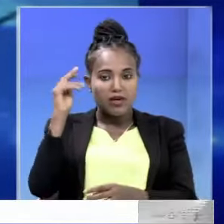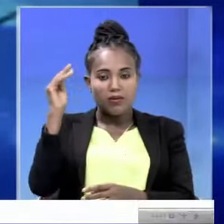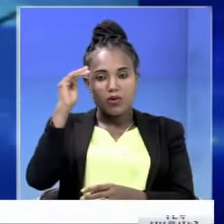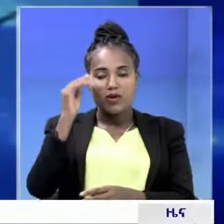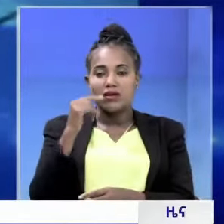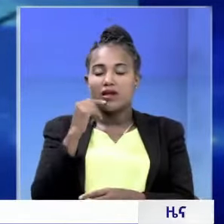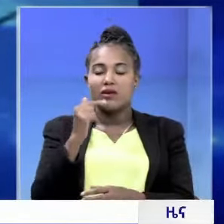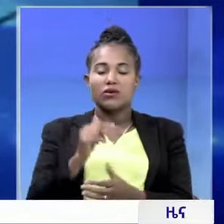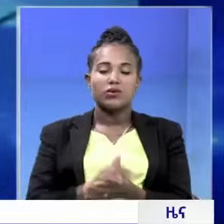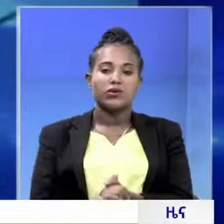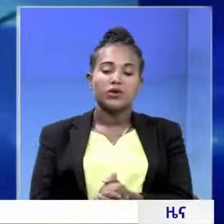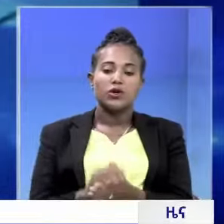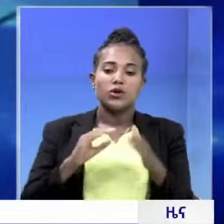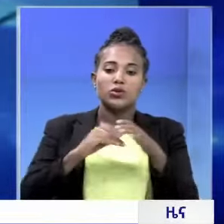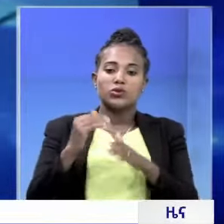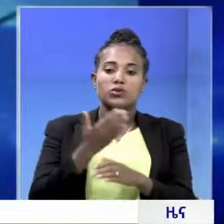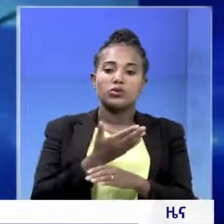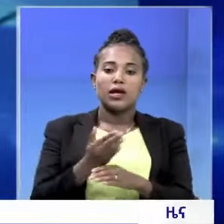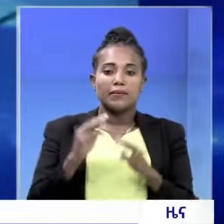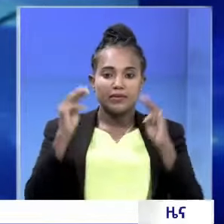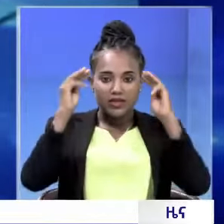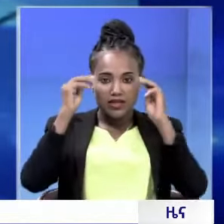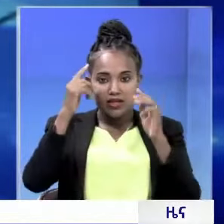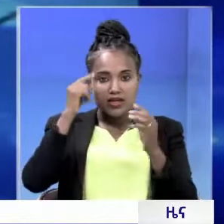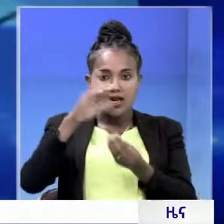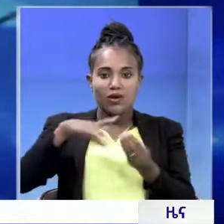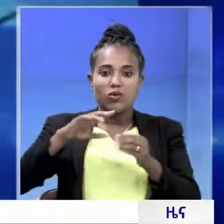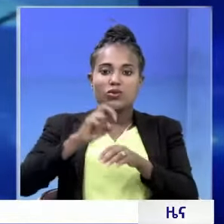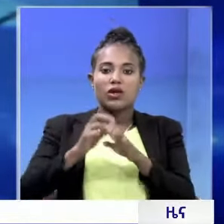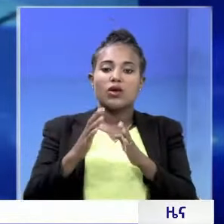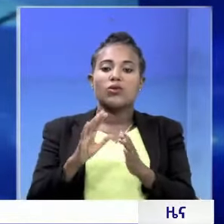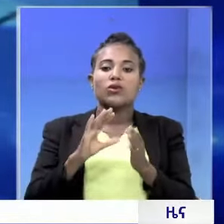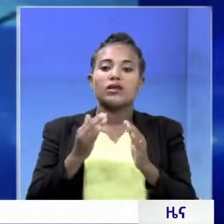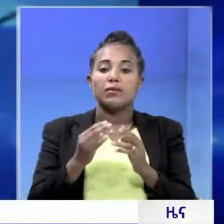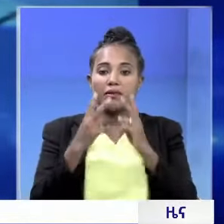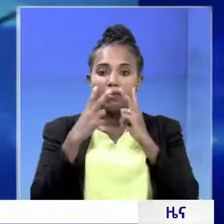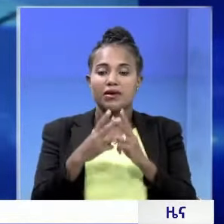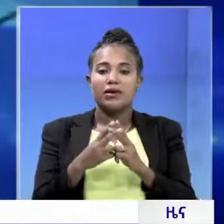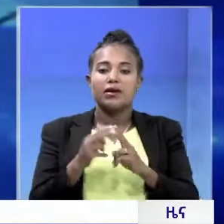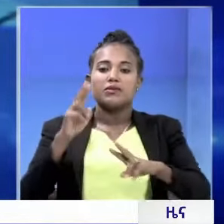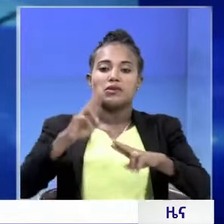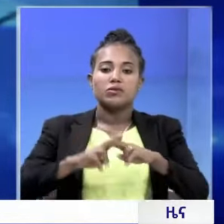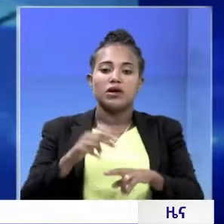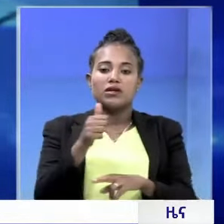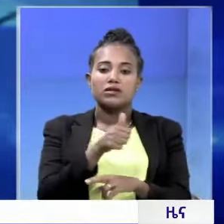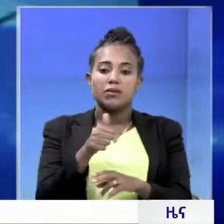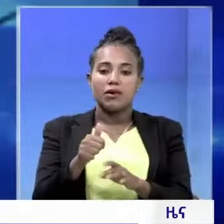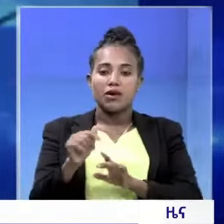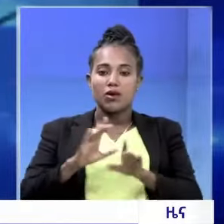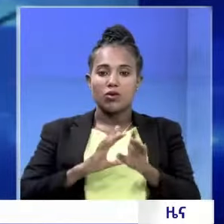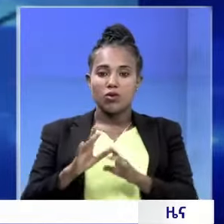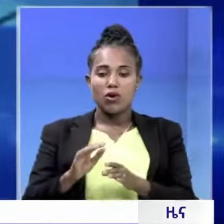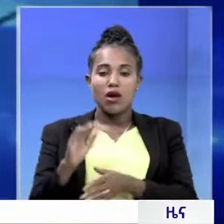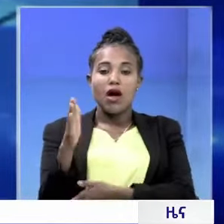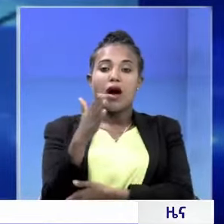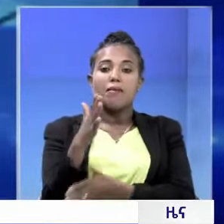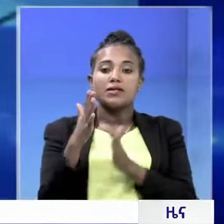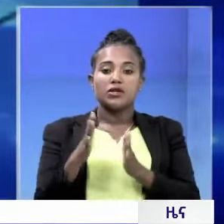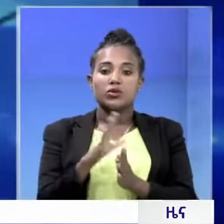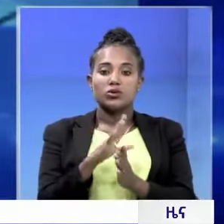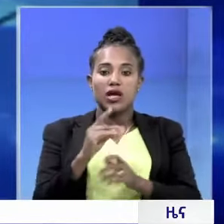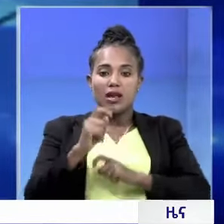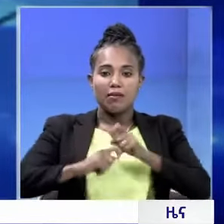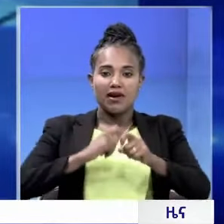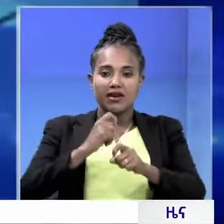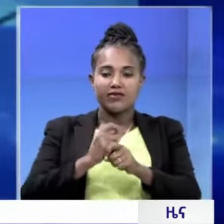ተናገሩ። የውጭ ጉዳይ ሚኒስትር የትግራይ ክልል ወቅታዊ ሁኔታን በተመለከተ መቀመጫቸውን አዲስ አበባ ካደረጉ አምባሳደሮችና